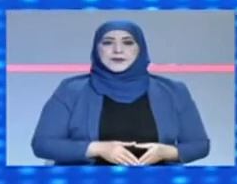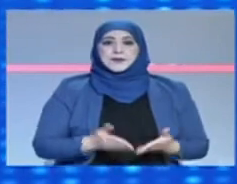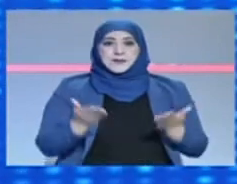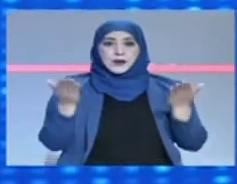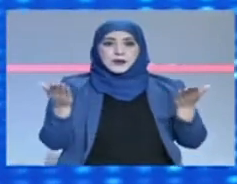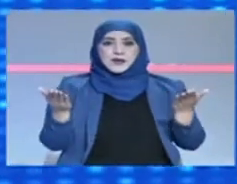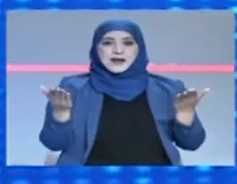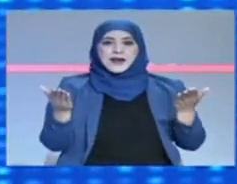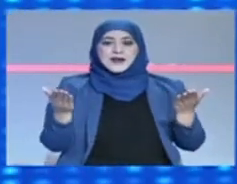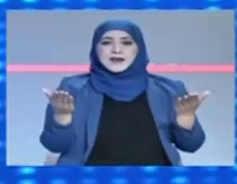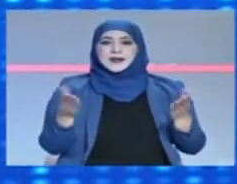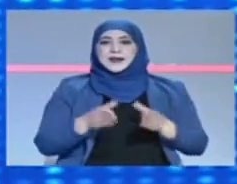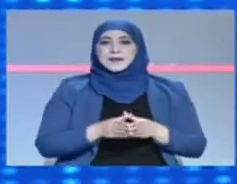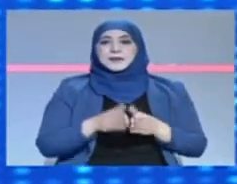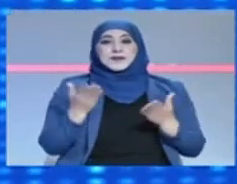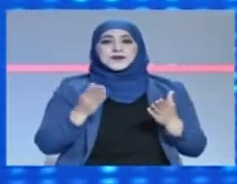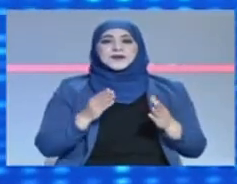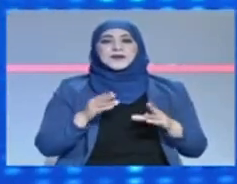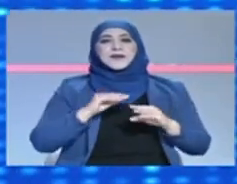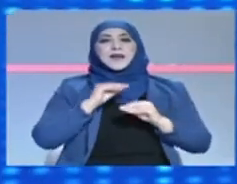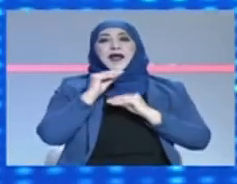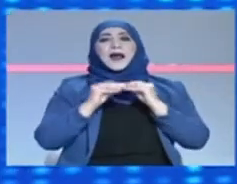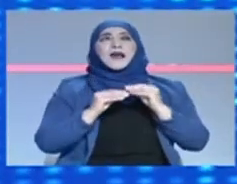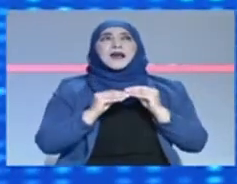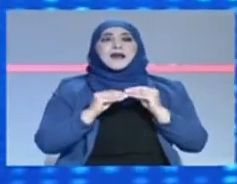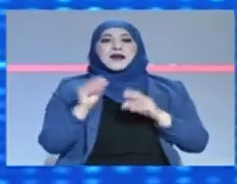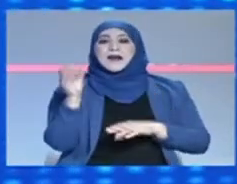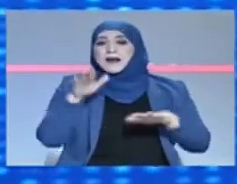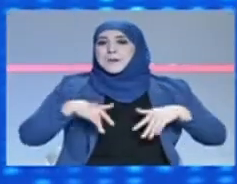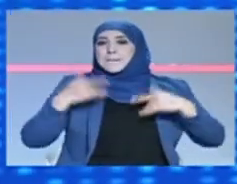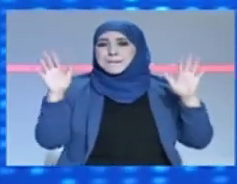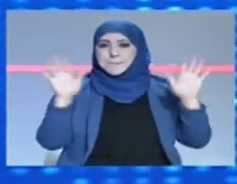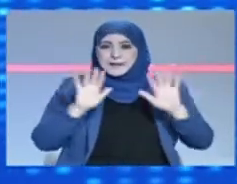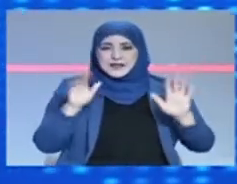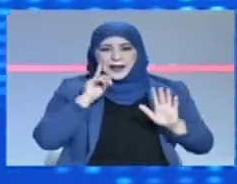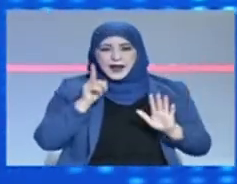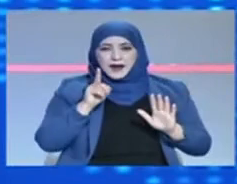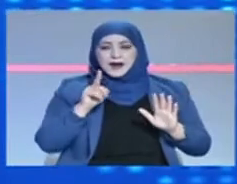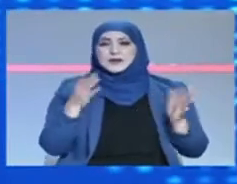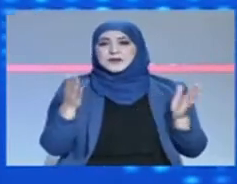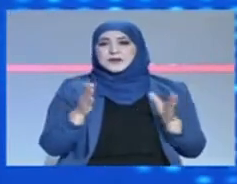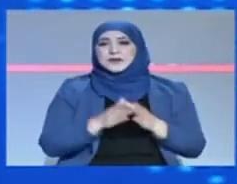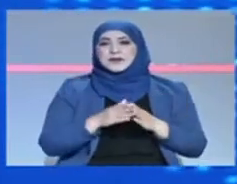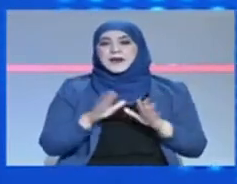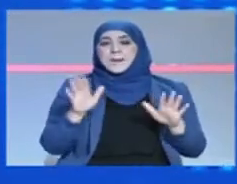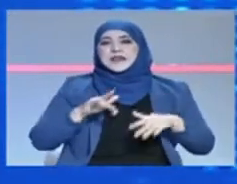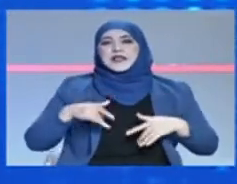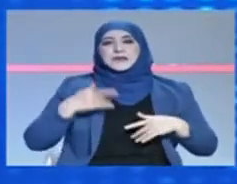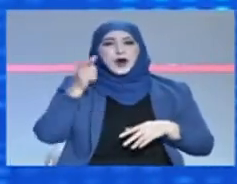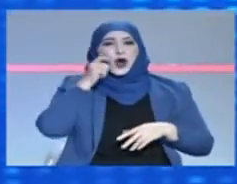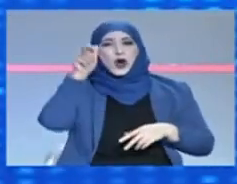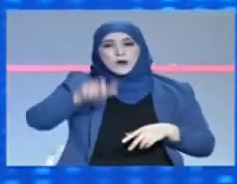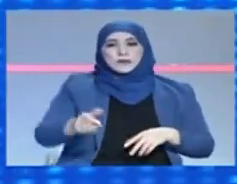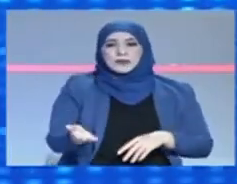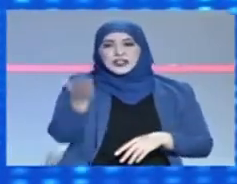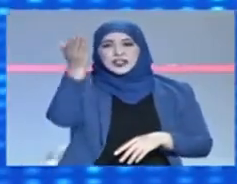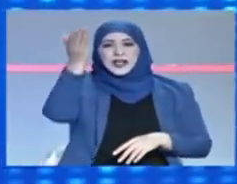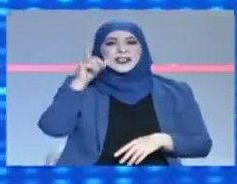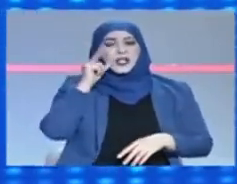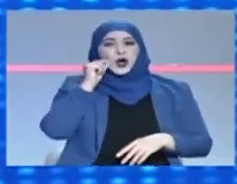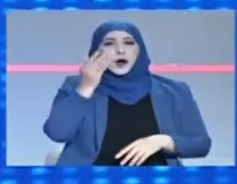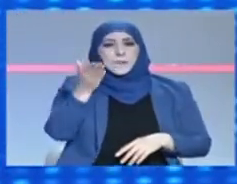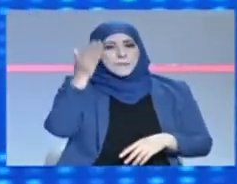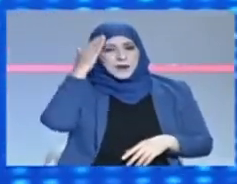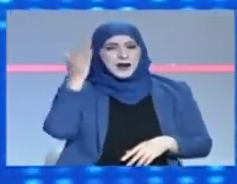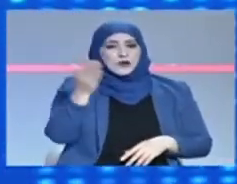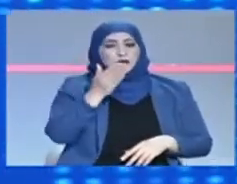نأخذكم الآن مشاهدين إلى عالم الفن الرابع في مواكبة لمسرحية الشهيد للمخرج فاضل الجعايبي